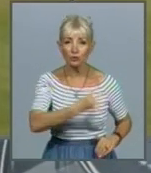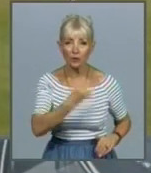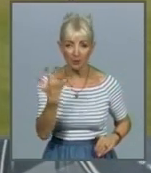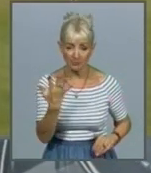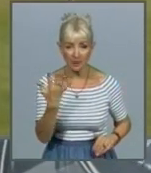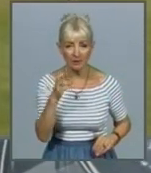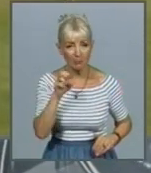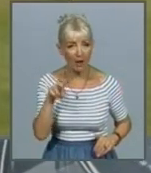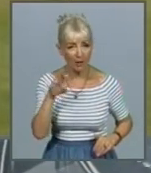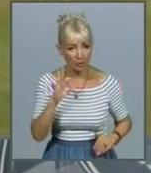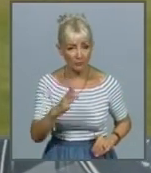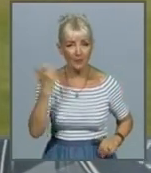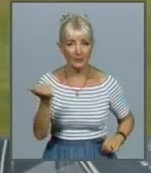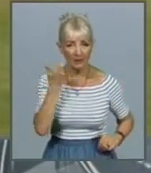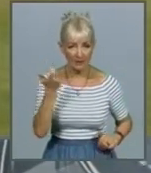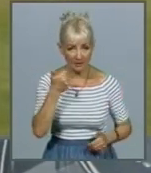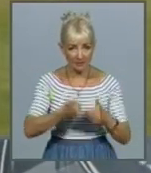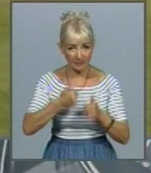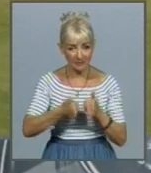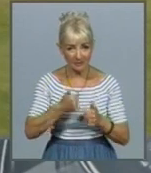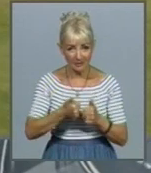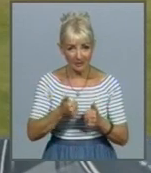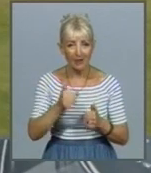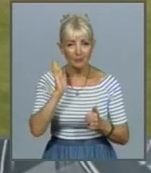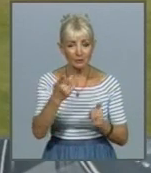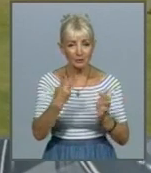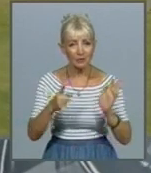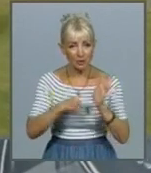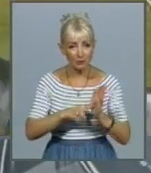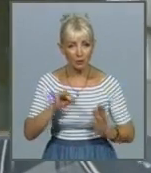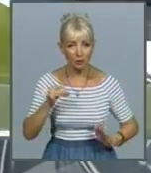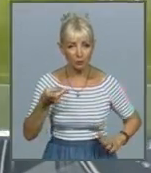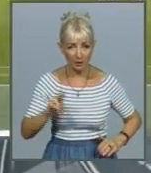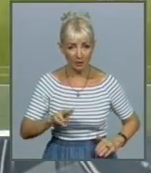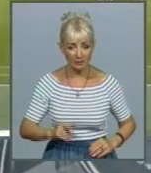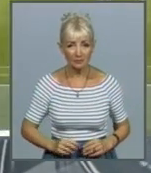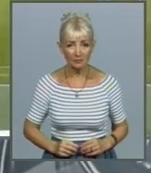турнирных баллов харьковская дерби состоится 26 июля